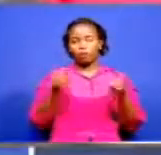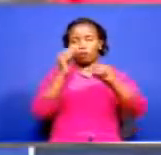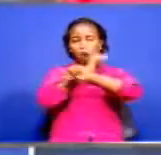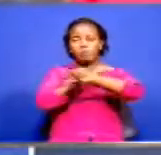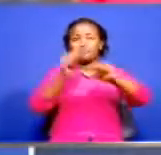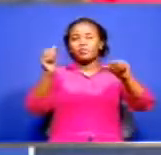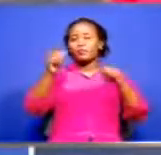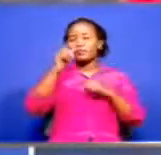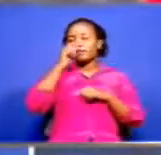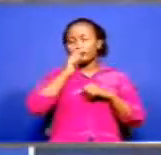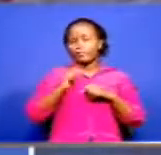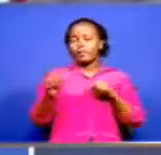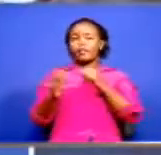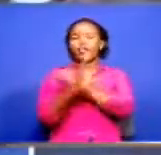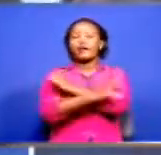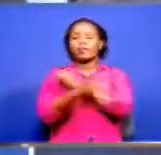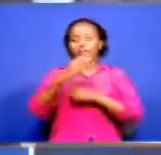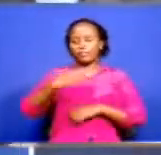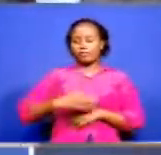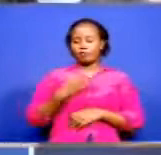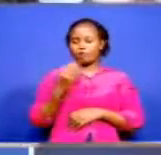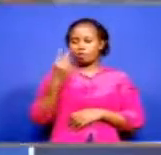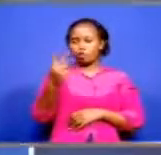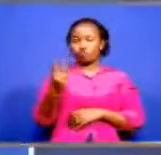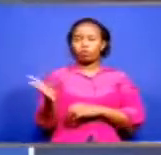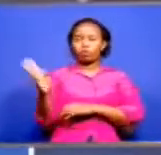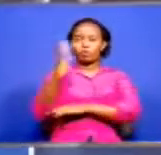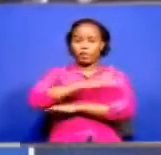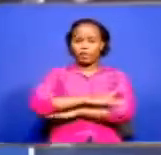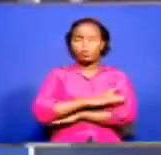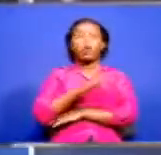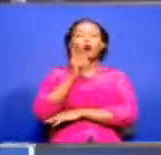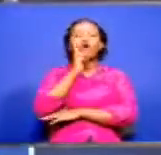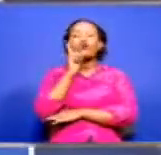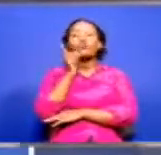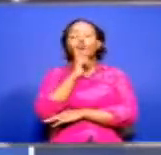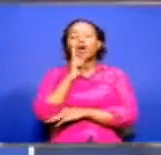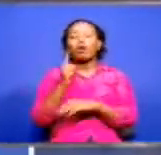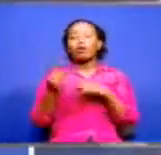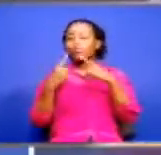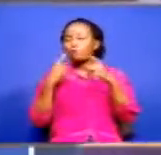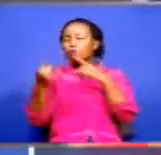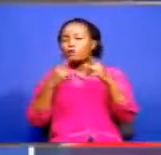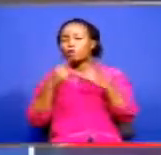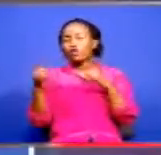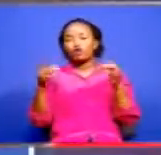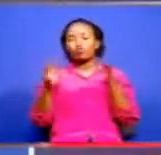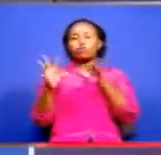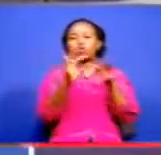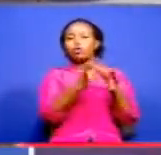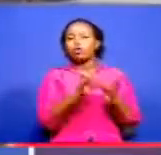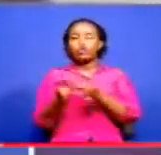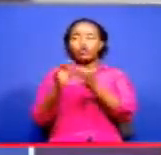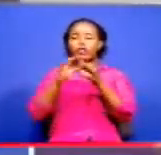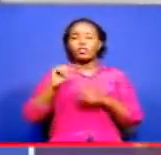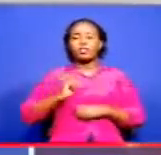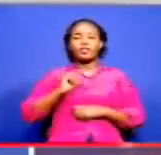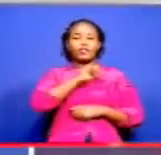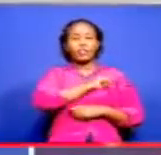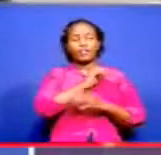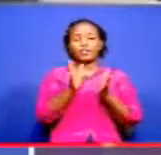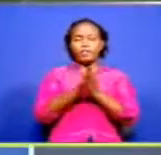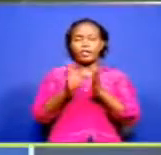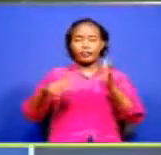Suluhu Hassan yumo nchini kwa ziara ya siku mbili, na hapo kesho anatarajiwa kuhutubia kikao cha pamoja cha mabunge ya seneti na bunge